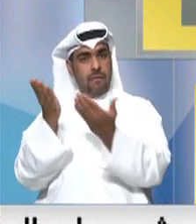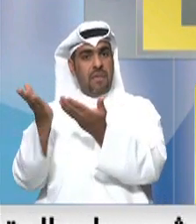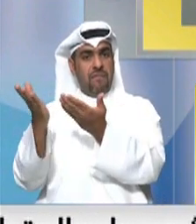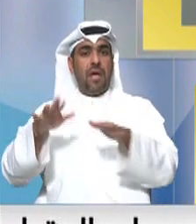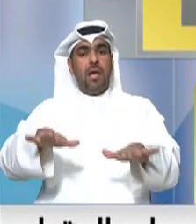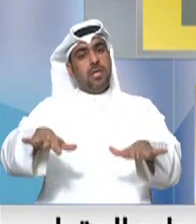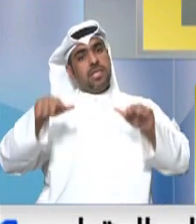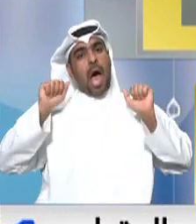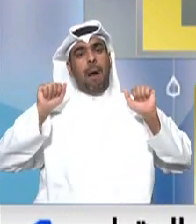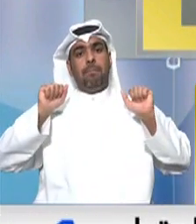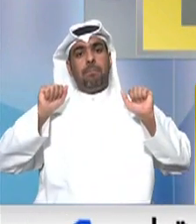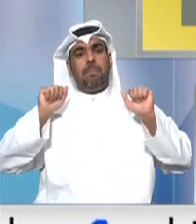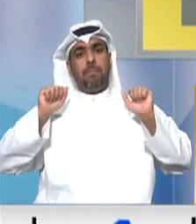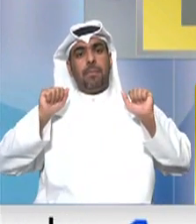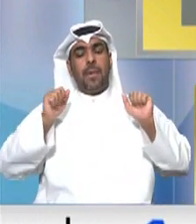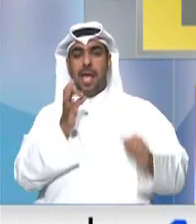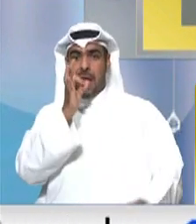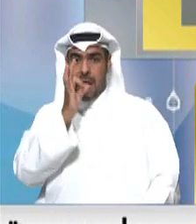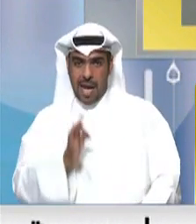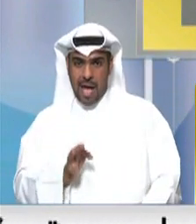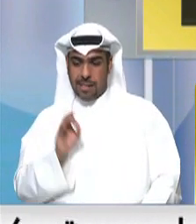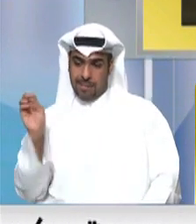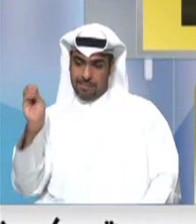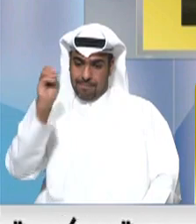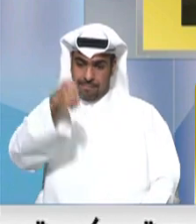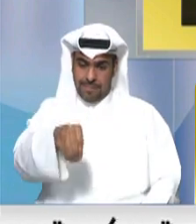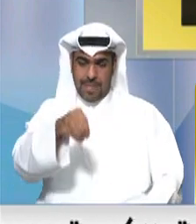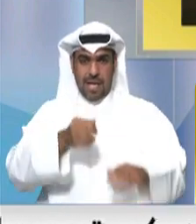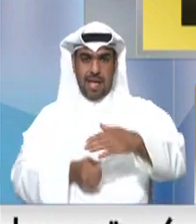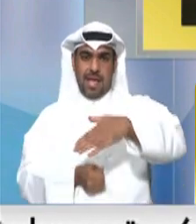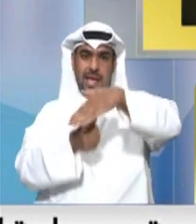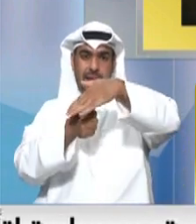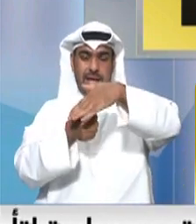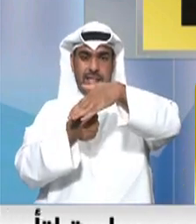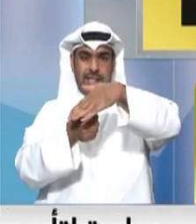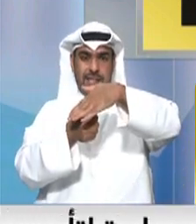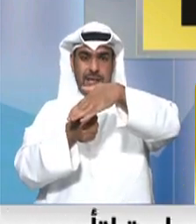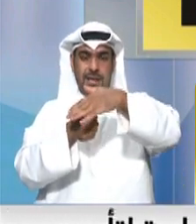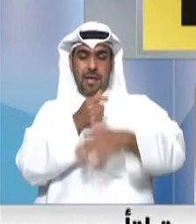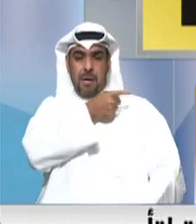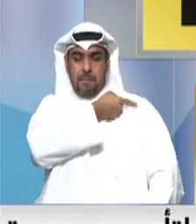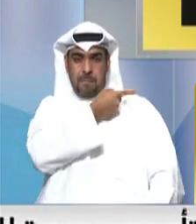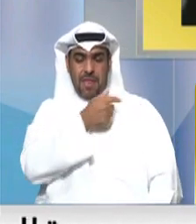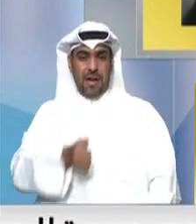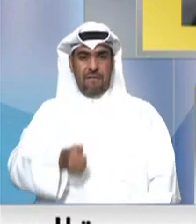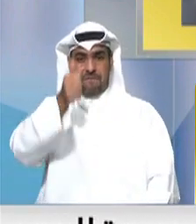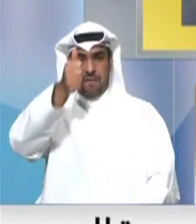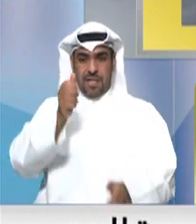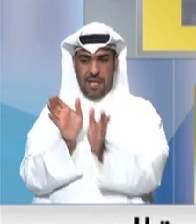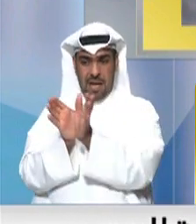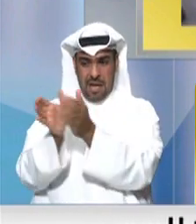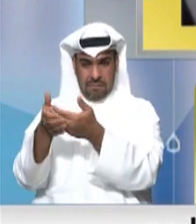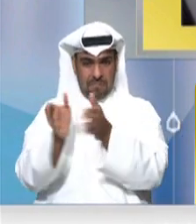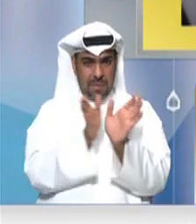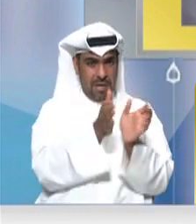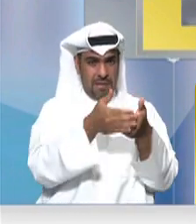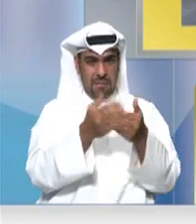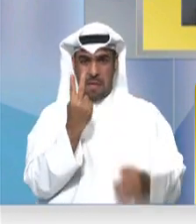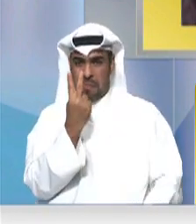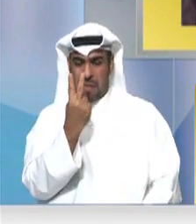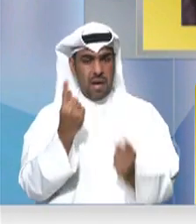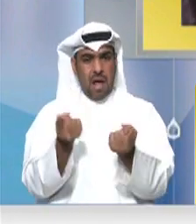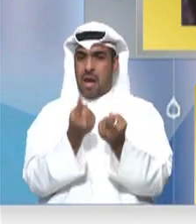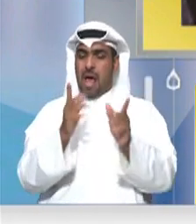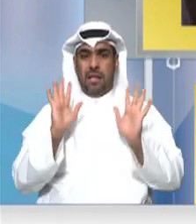كلا المرشحين سواء الإصلاحيين أو المحافظين جميعها تؤكد على ضرورة الانفتاح إقليميا على الدول